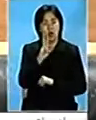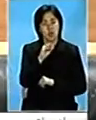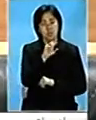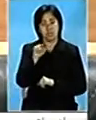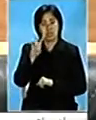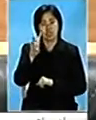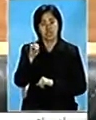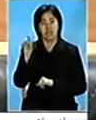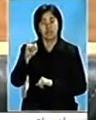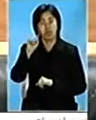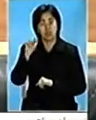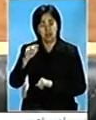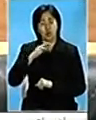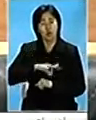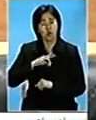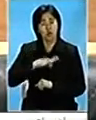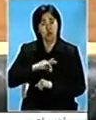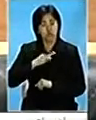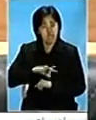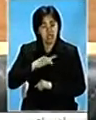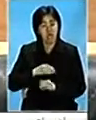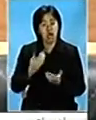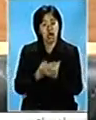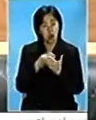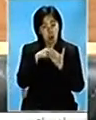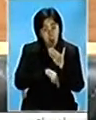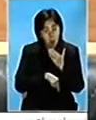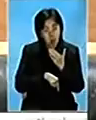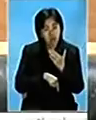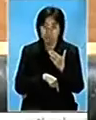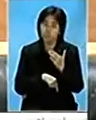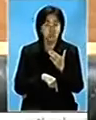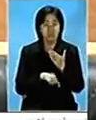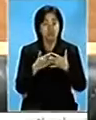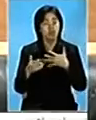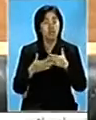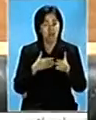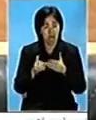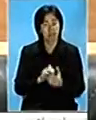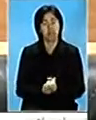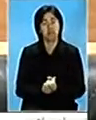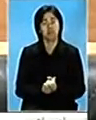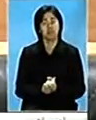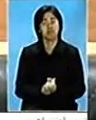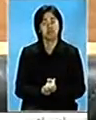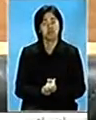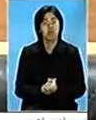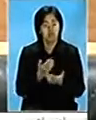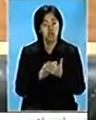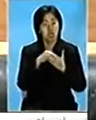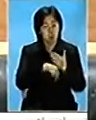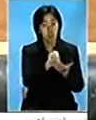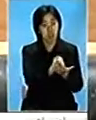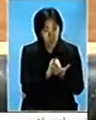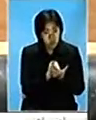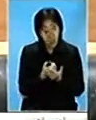60-70% เนี่ยเห็นดีเห็นงามนะคะว่าโกงแล้วเขาได้เนี่ยดีกว่าไม่โกงแล้วเขาไม่ได้นะคะอันนี้